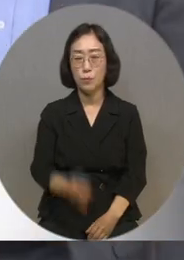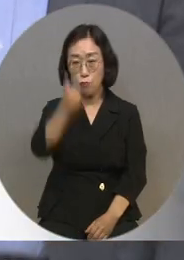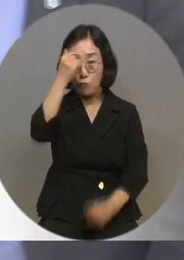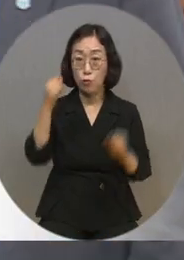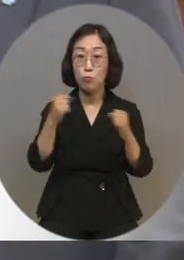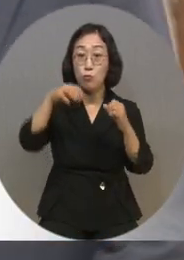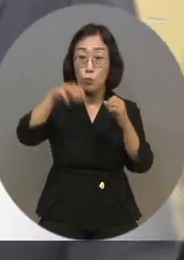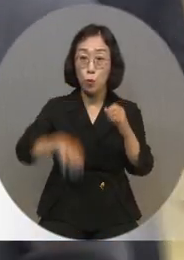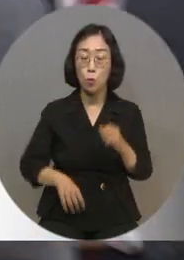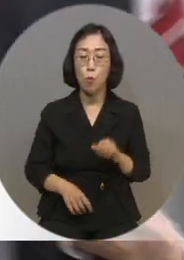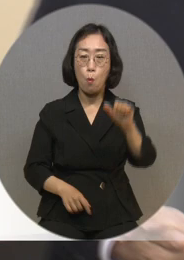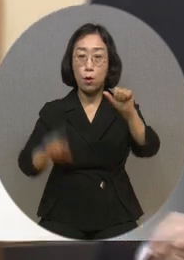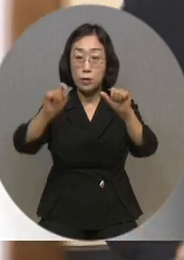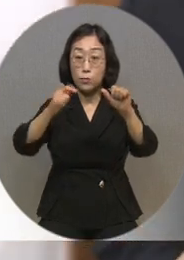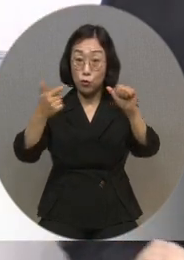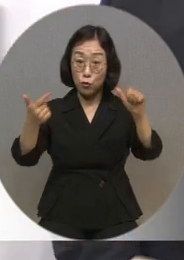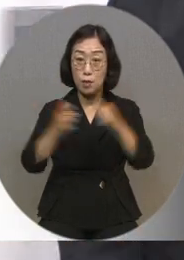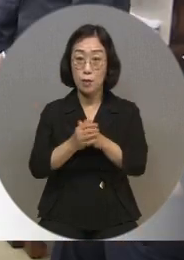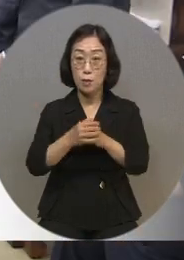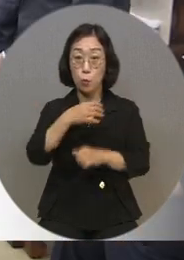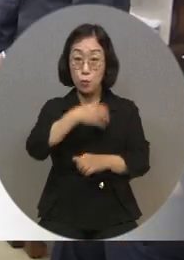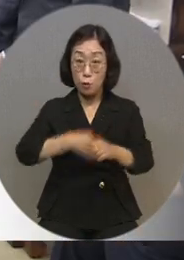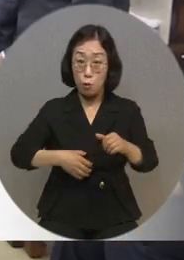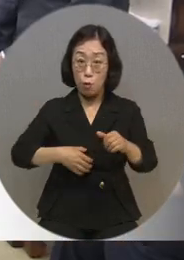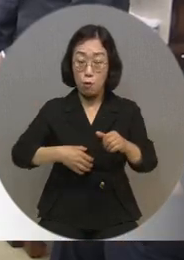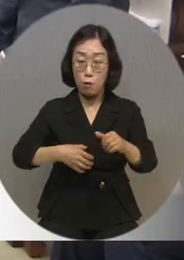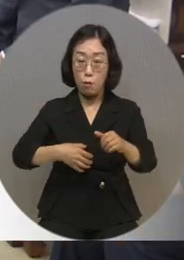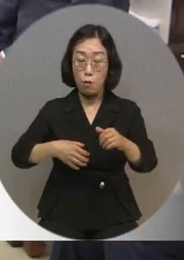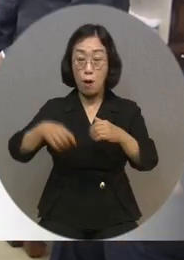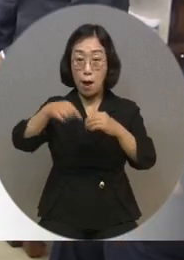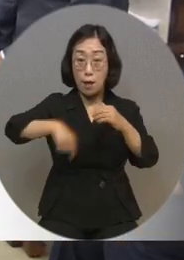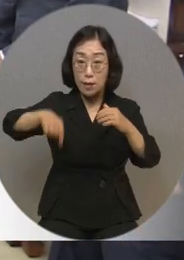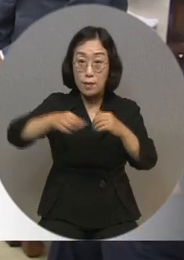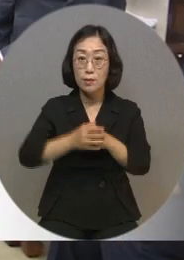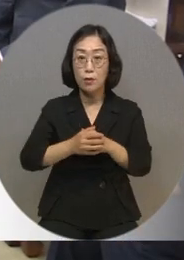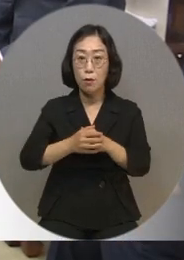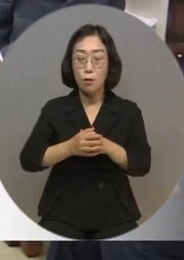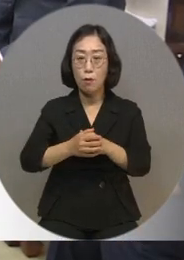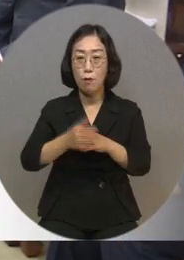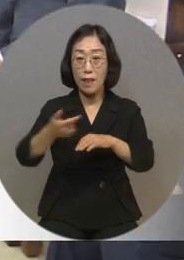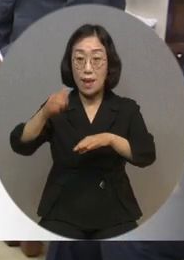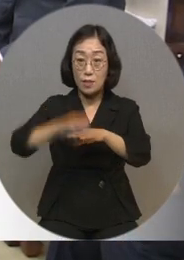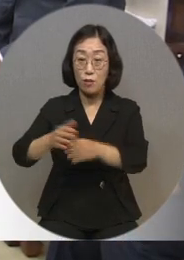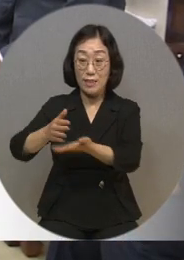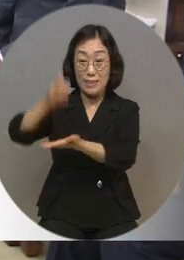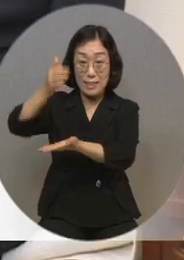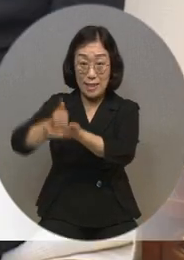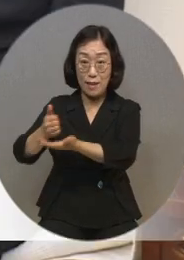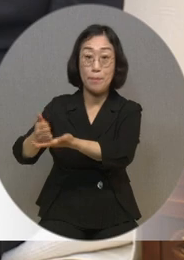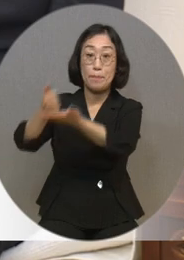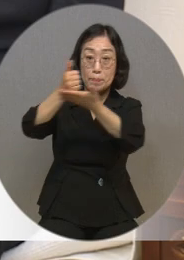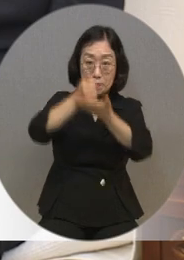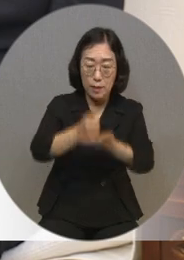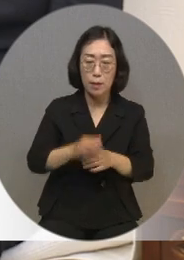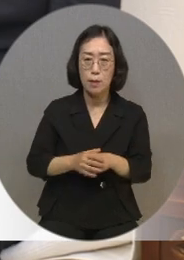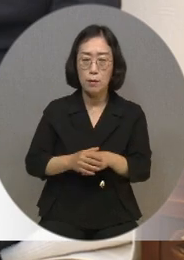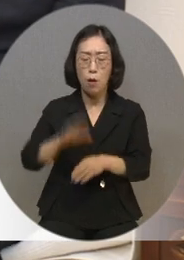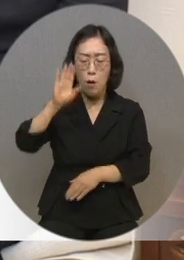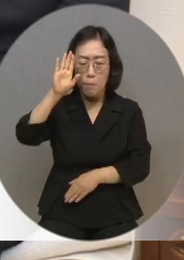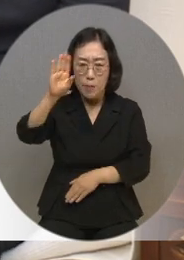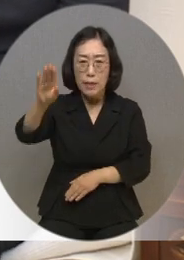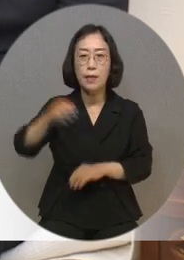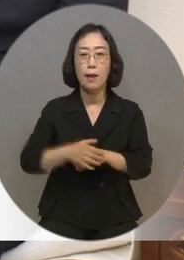충청북도는 16일 도청 대회의실에서 이장우 대전광역시장을 초청해 미래전략과